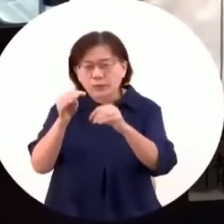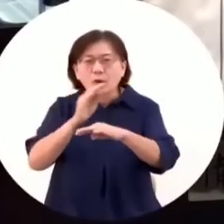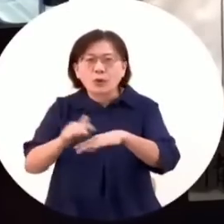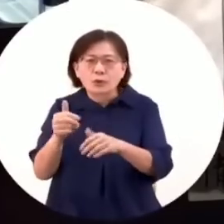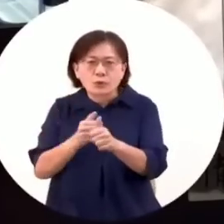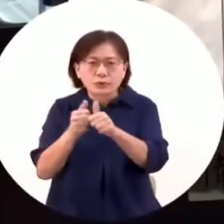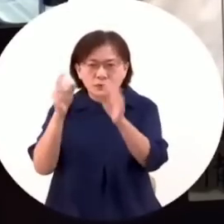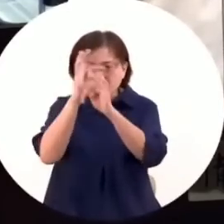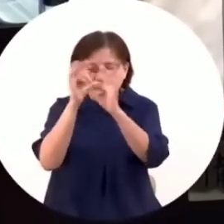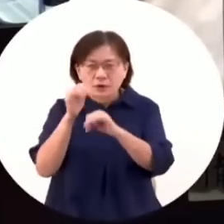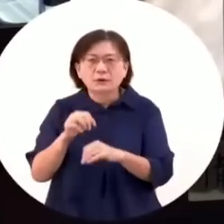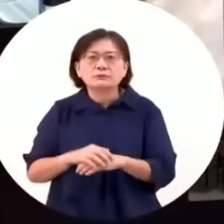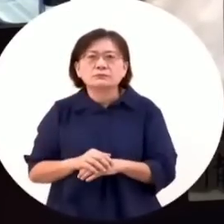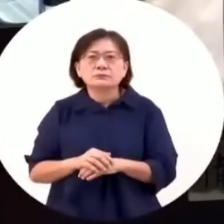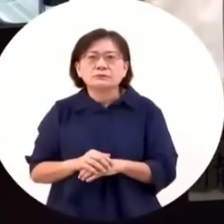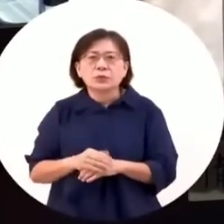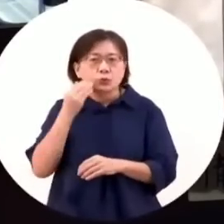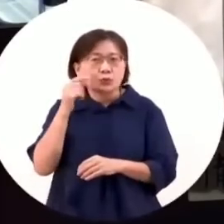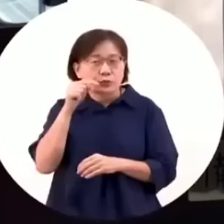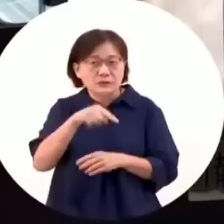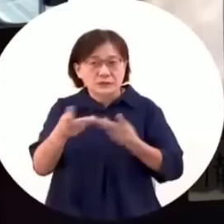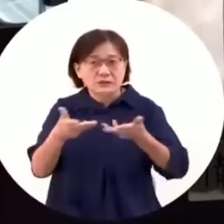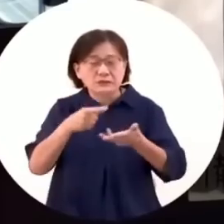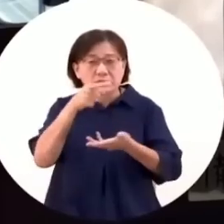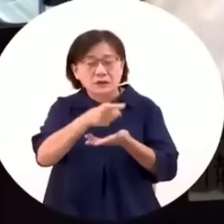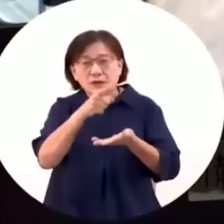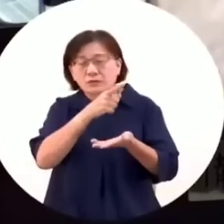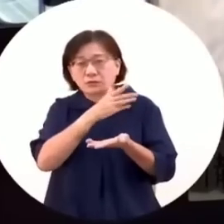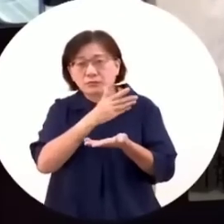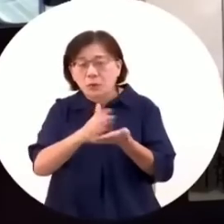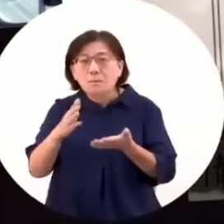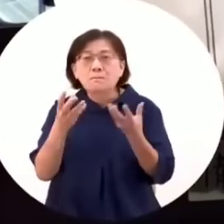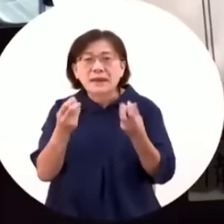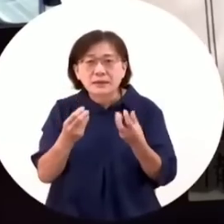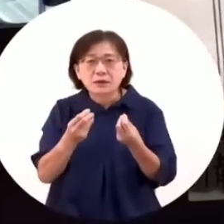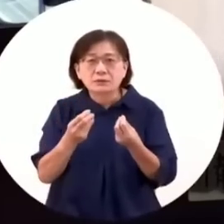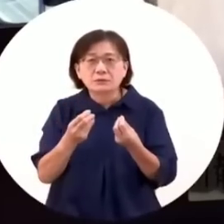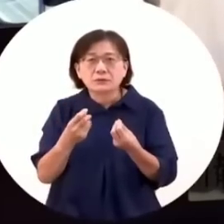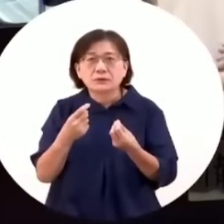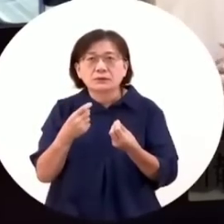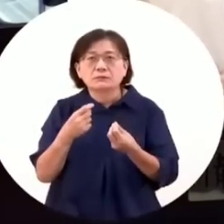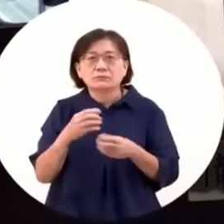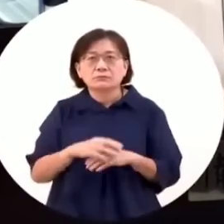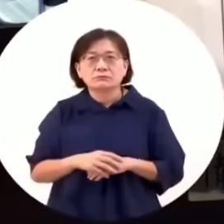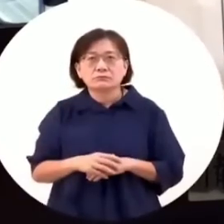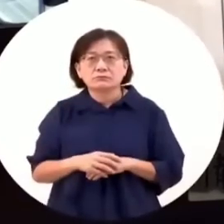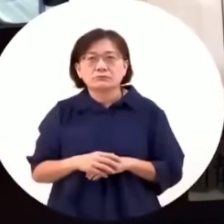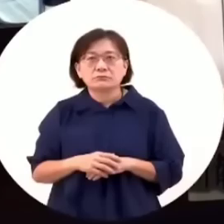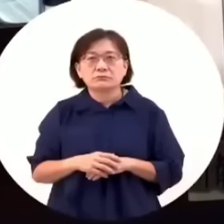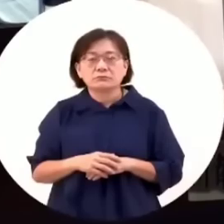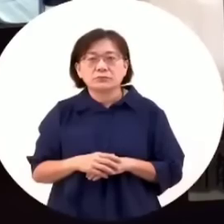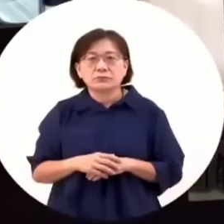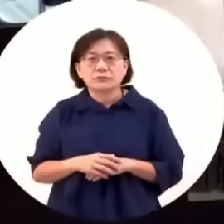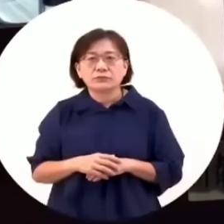未啦？你若无处理啦，我甲你讲， 啊，迄调查， 我咧甲问安吼。